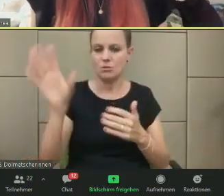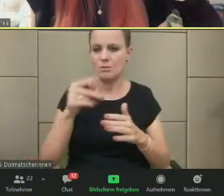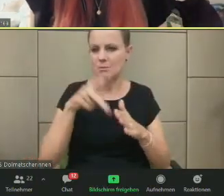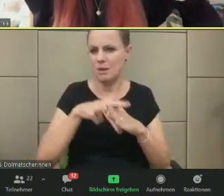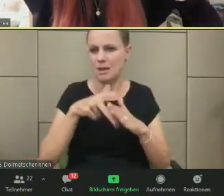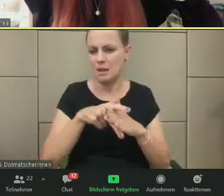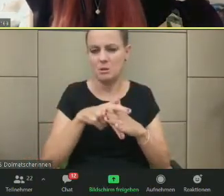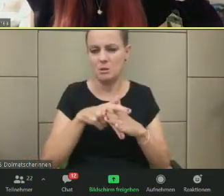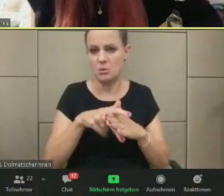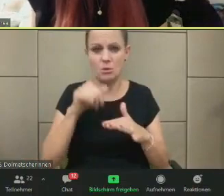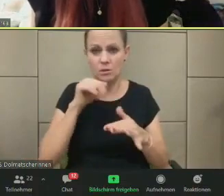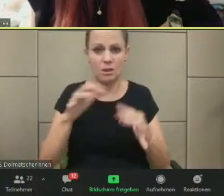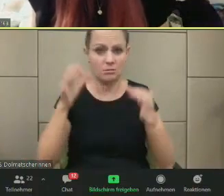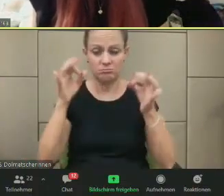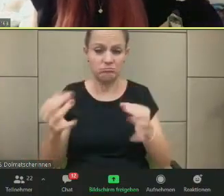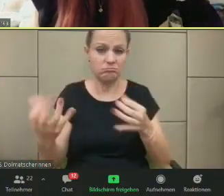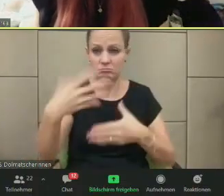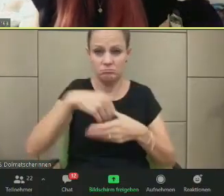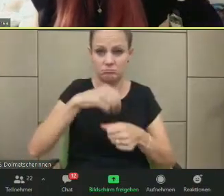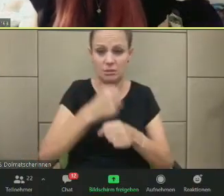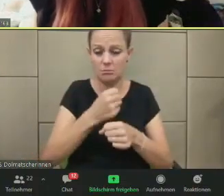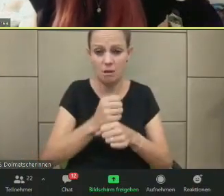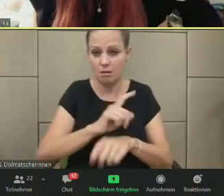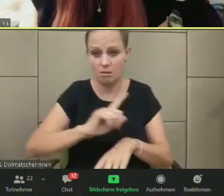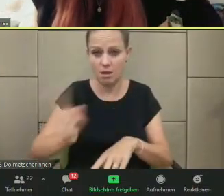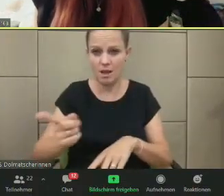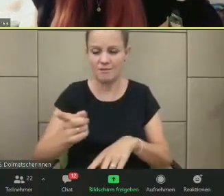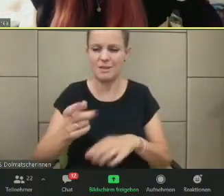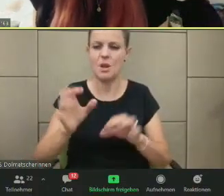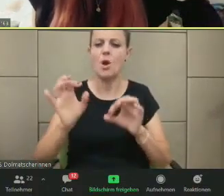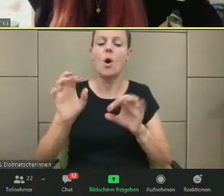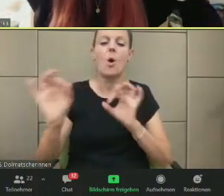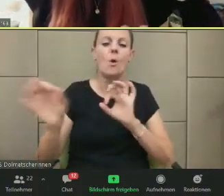gar nicht wirklich mit einbezogen werden und wenn dann nur auf sehr